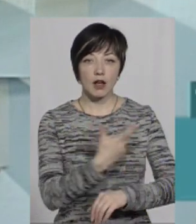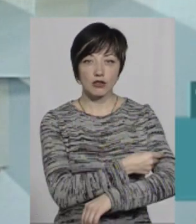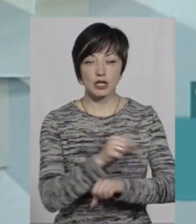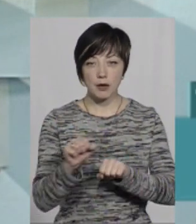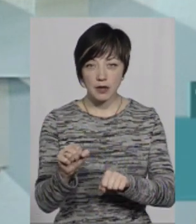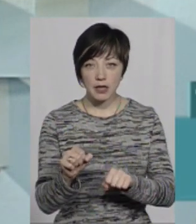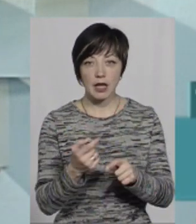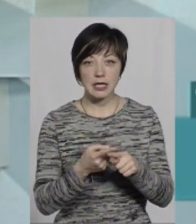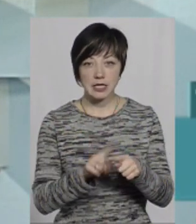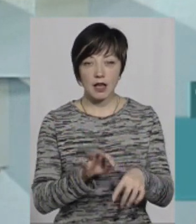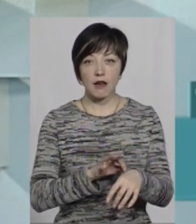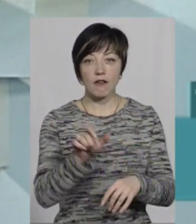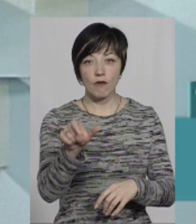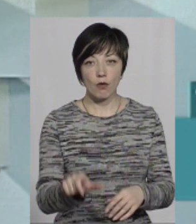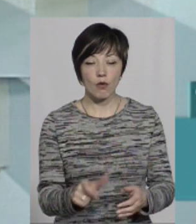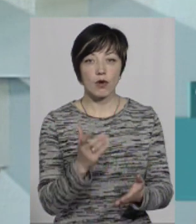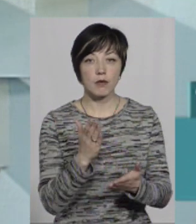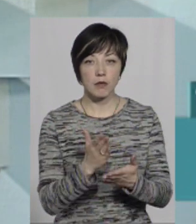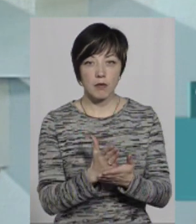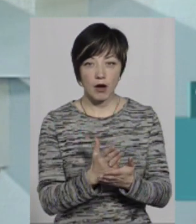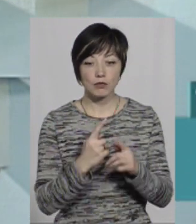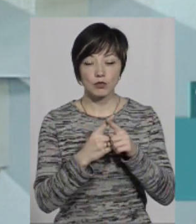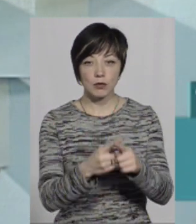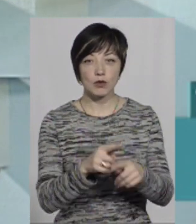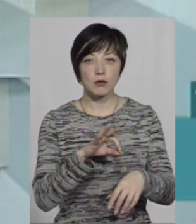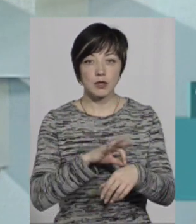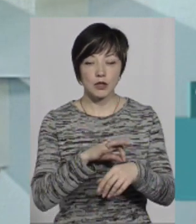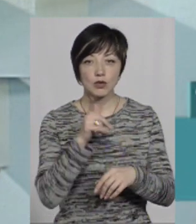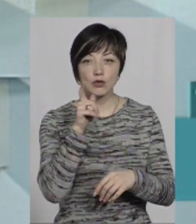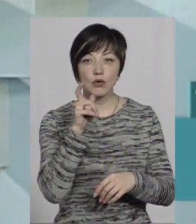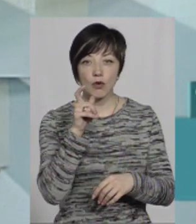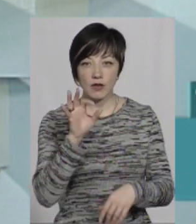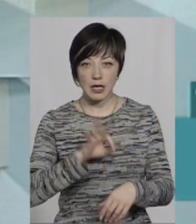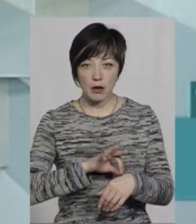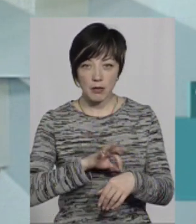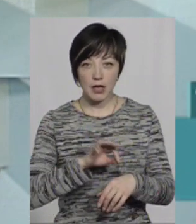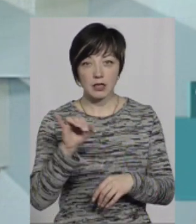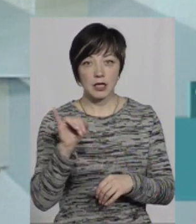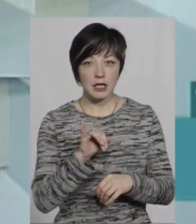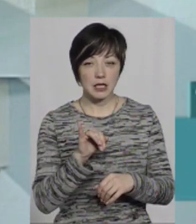щеплення, а даний хворий мав супутню патологію, цукровий діабет і